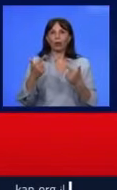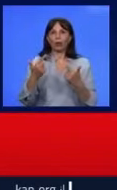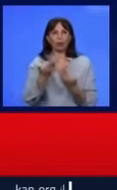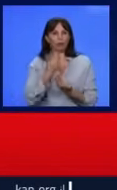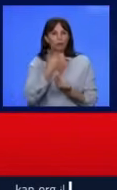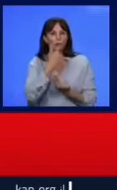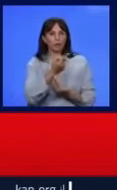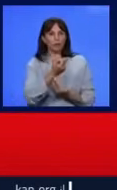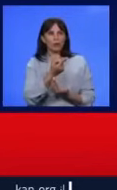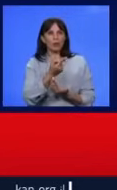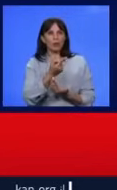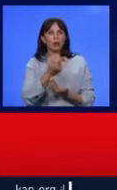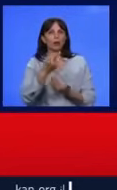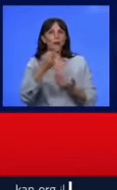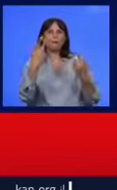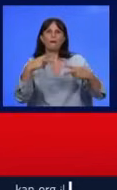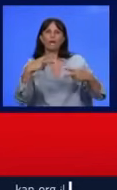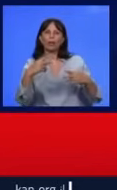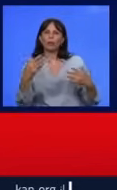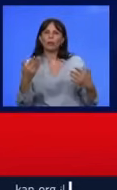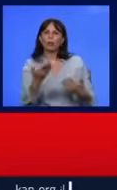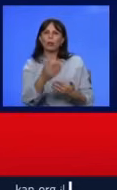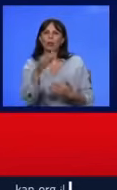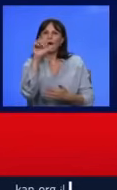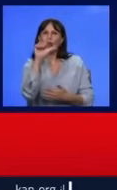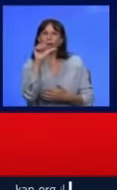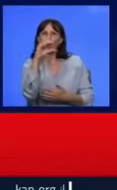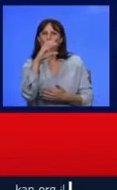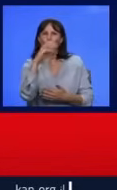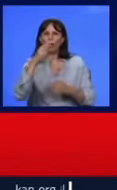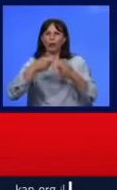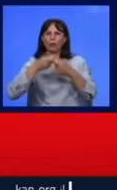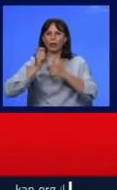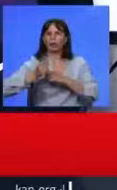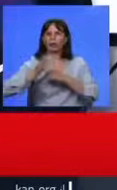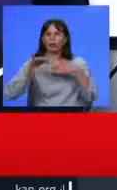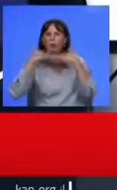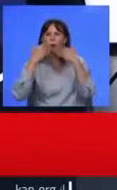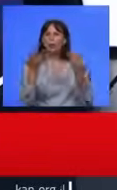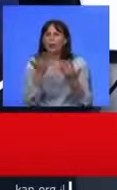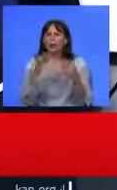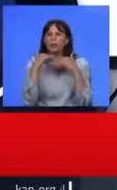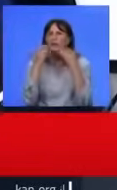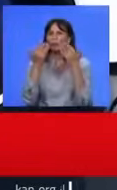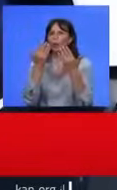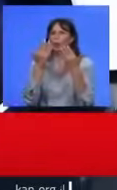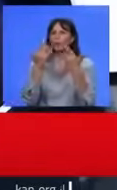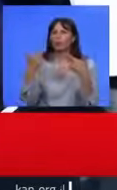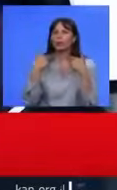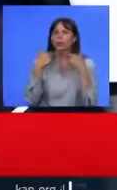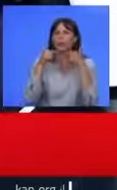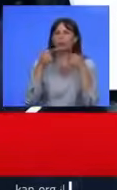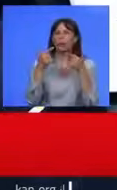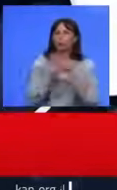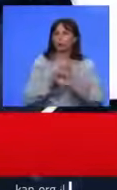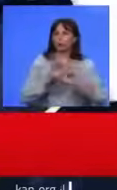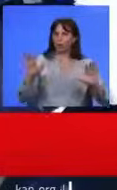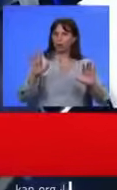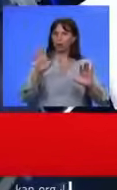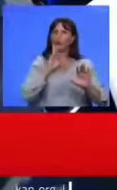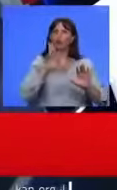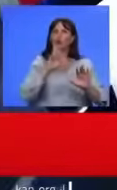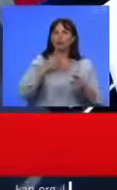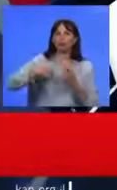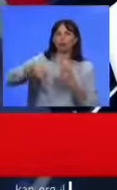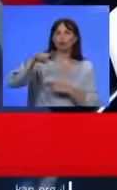כהן ומפחידים אותו בכל מיני סיפורי סבתא? עכשיו, בואו, מה הסיפור? בואו תסבירו מה העניין. פרסמתם את השמות של כל המגיע. תנו